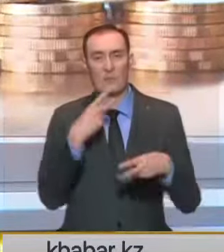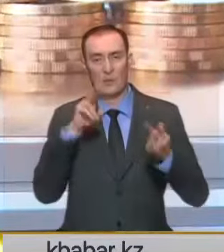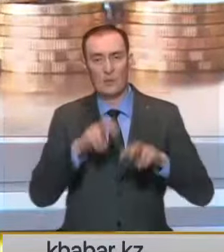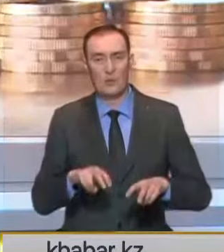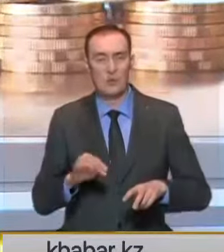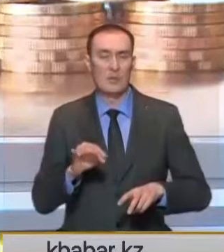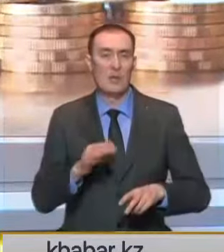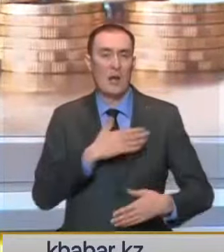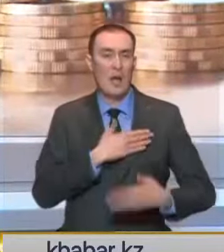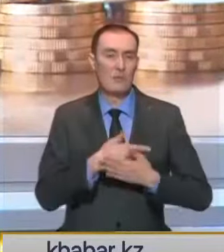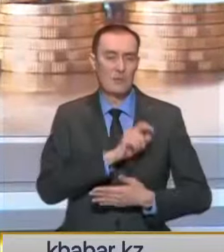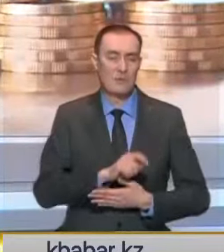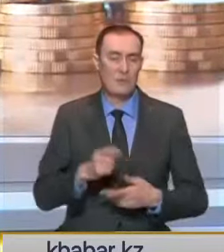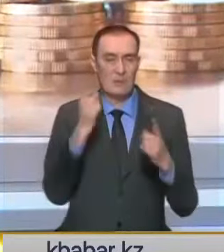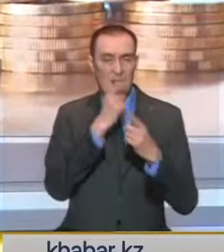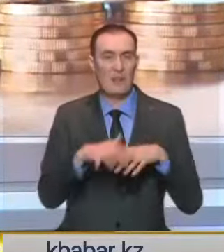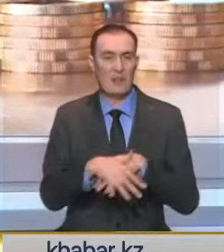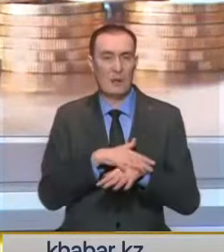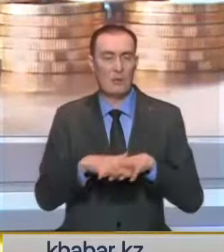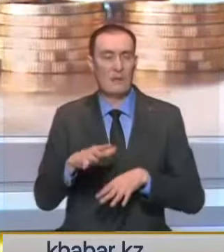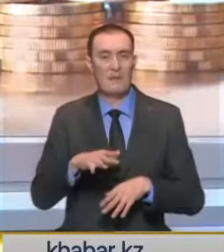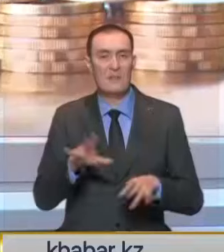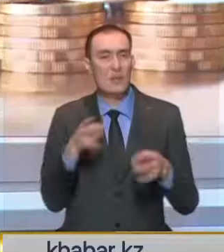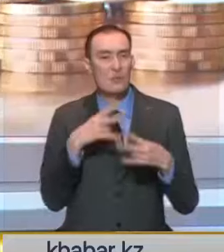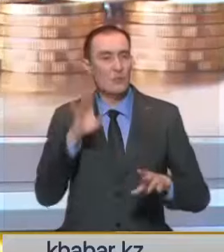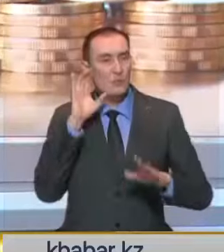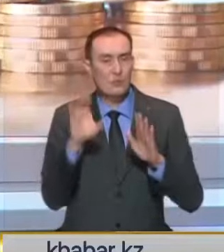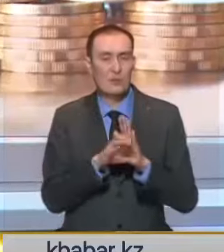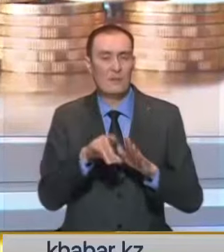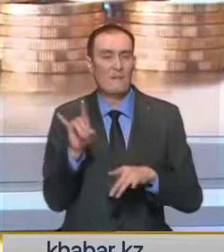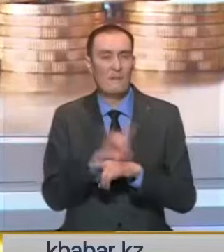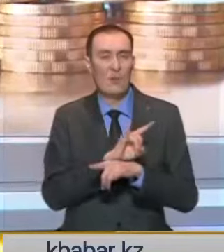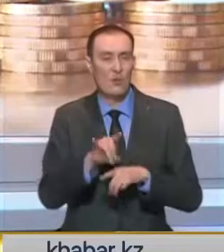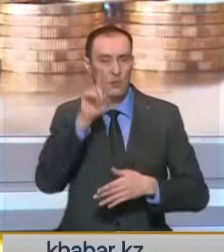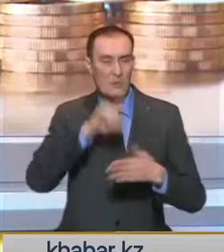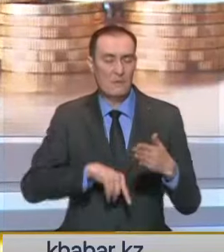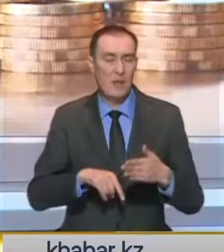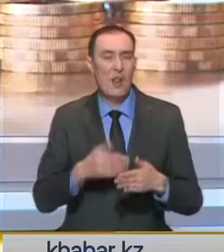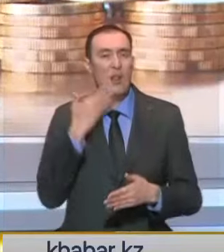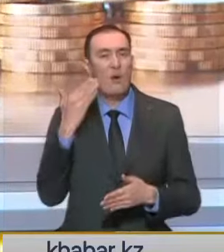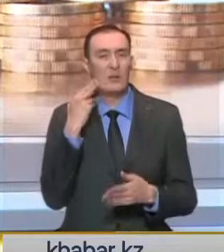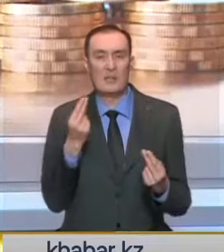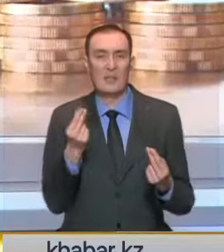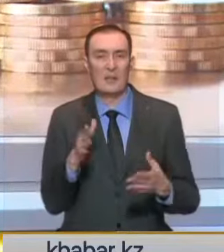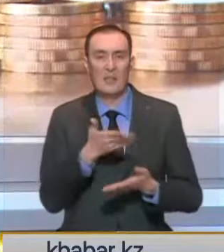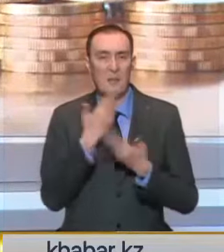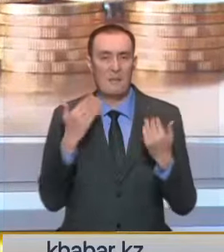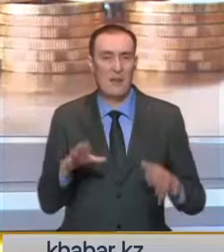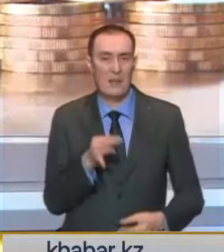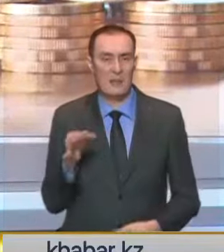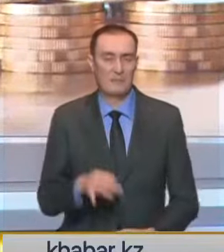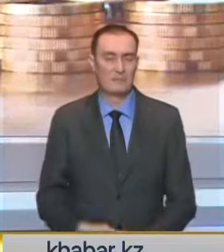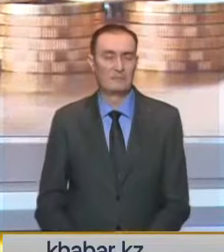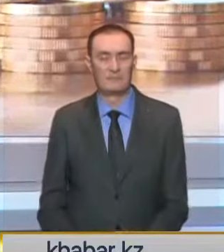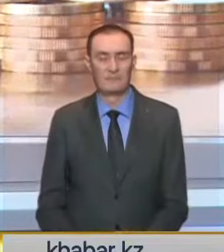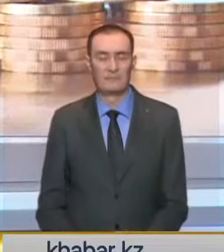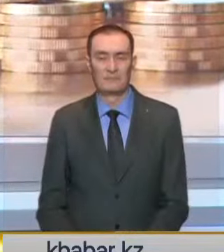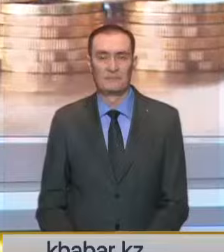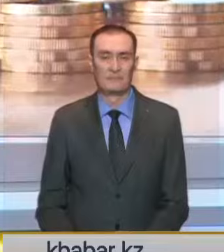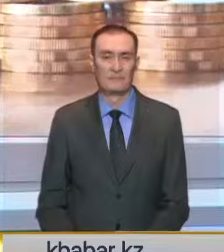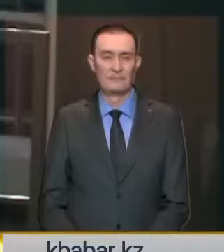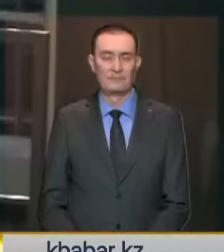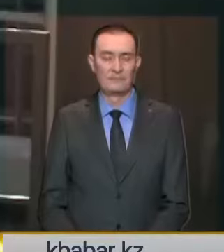и общественники призывают казахстанцев не вестись на обещания мошенников, заработать легкие деньги. Айгерим Бегенова продолжит.